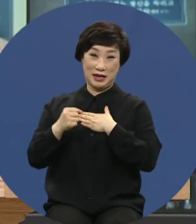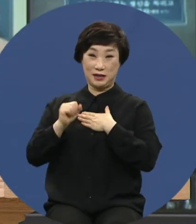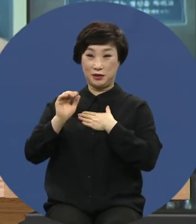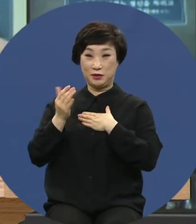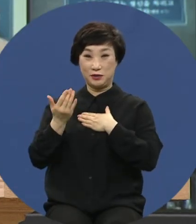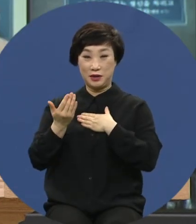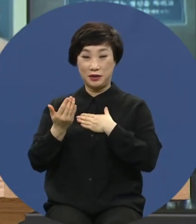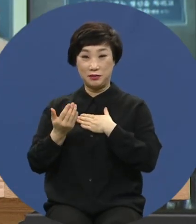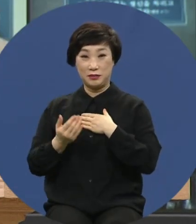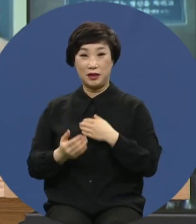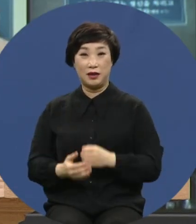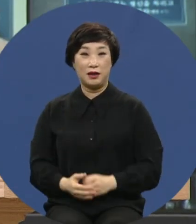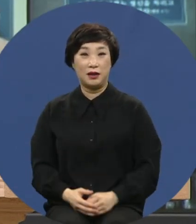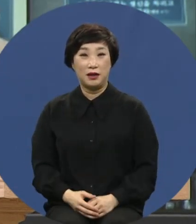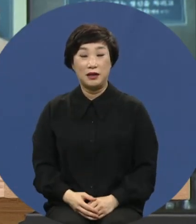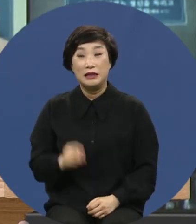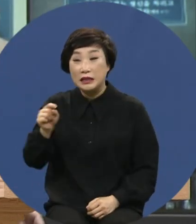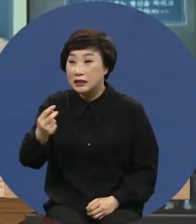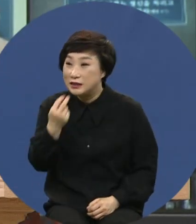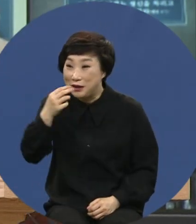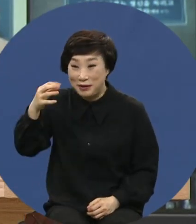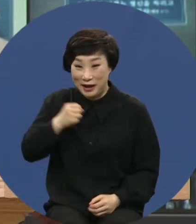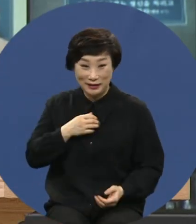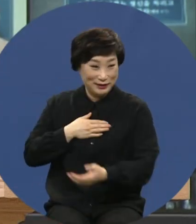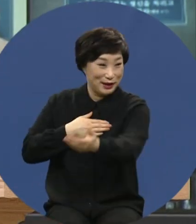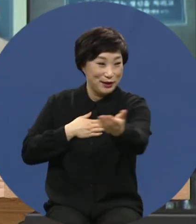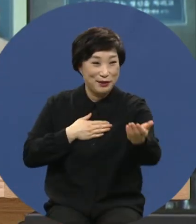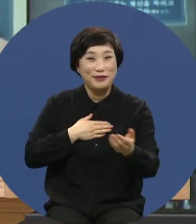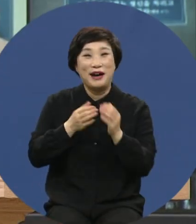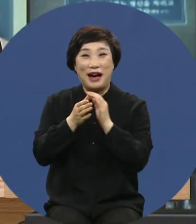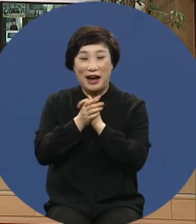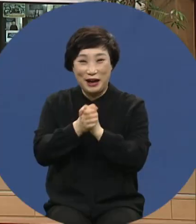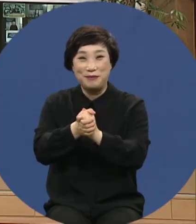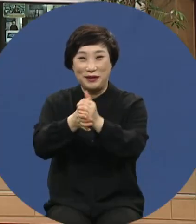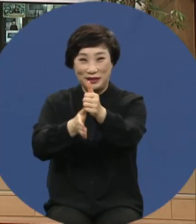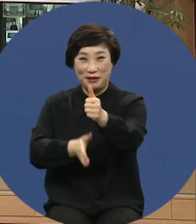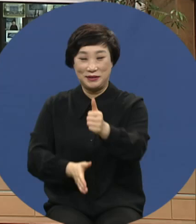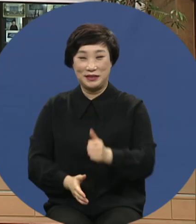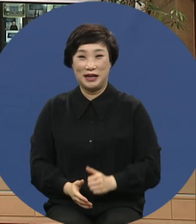얻었습니다. 이 생명을 얻으신 분 아멘 합시다.